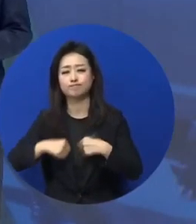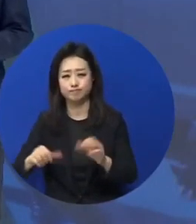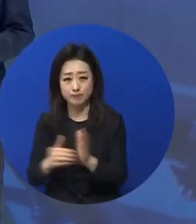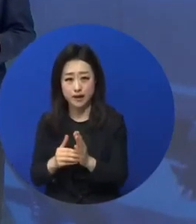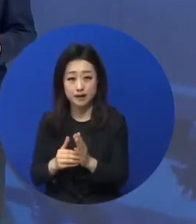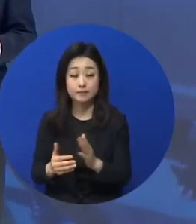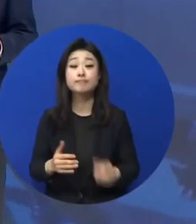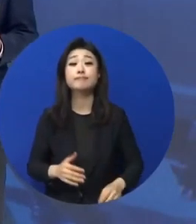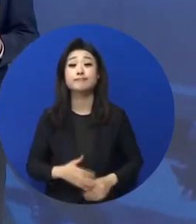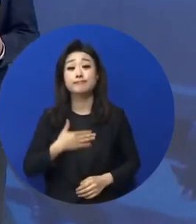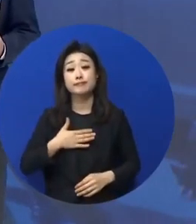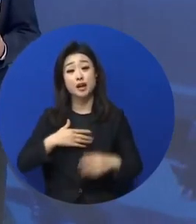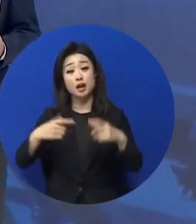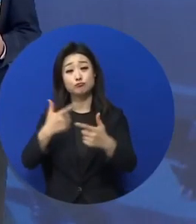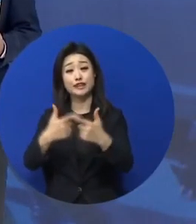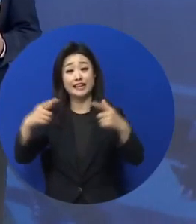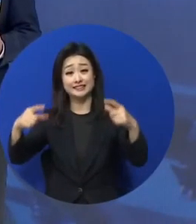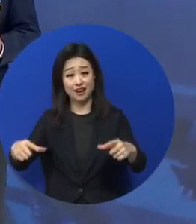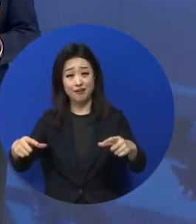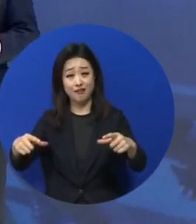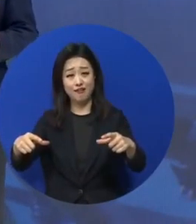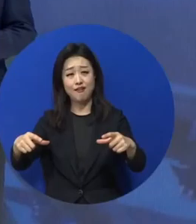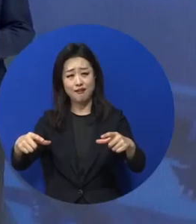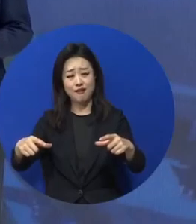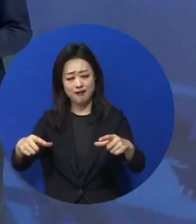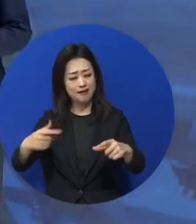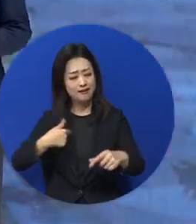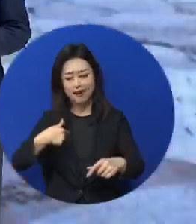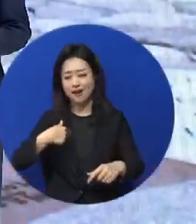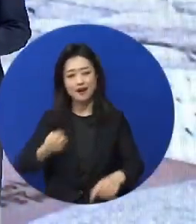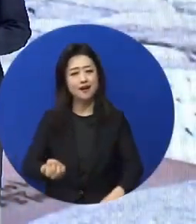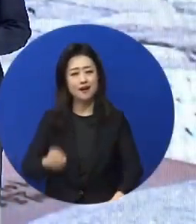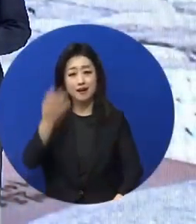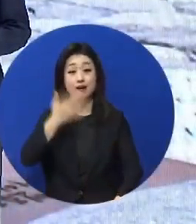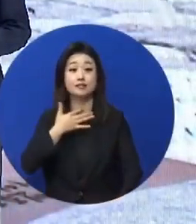고향 부산은 아직 저에게 따뜻한 곁을 내어주지 않았습니다.